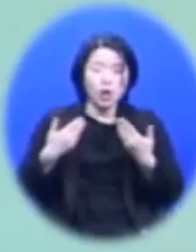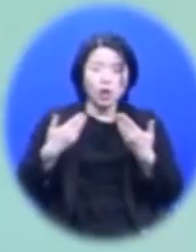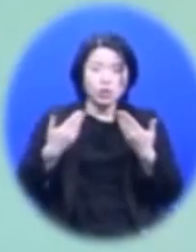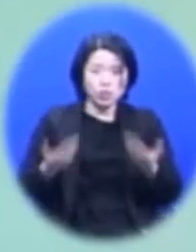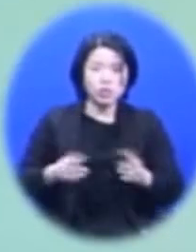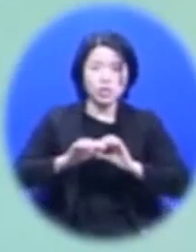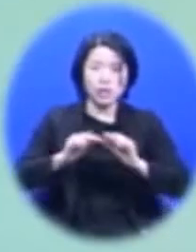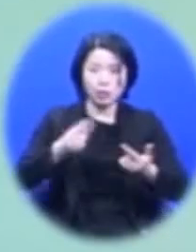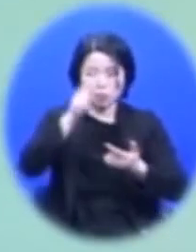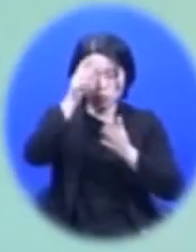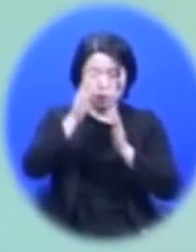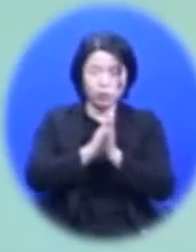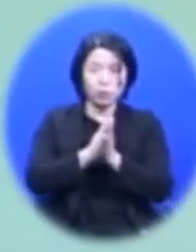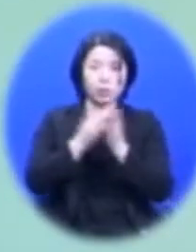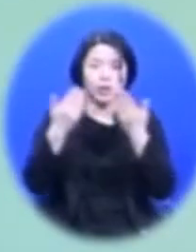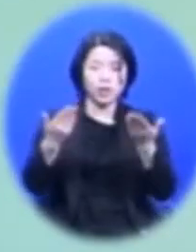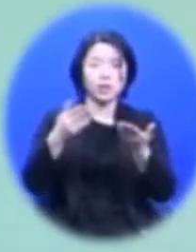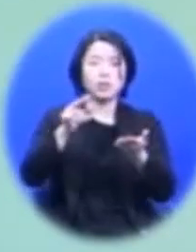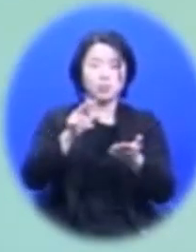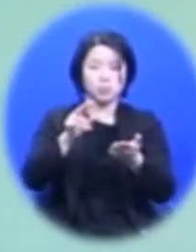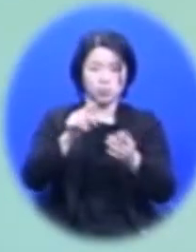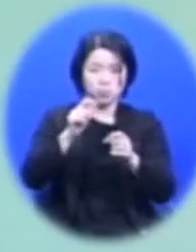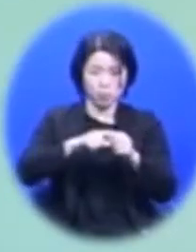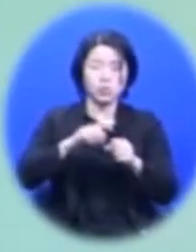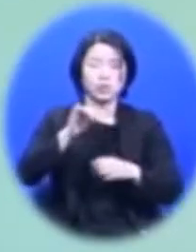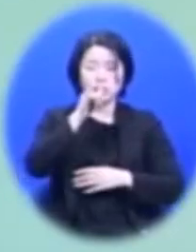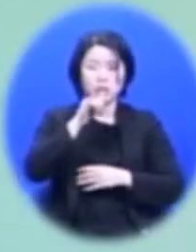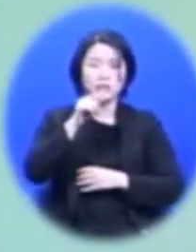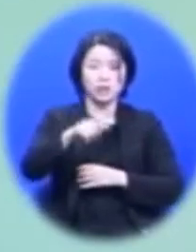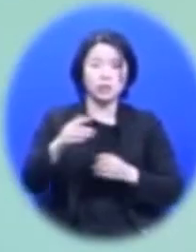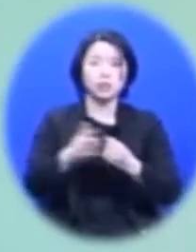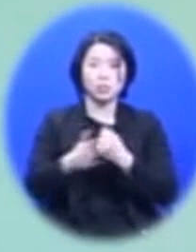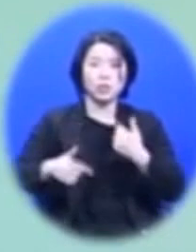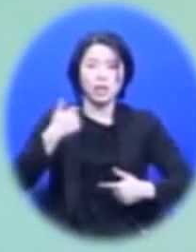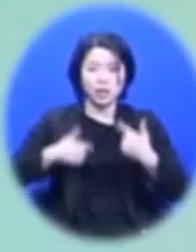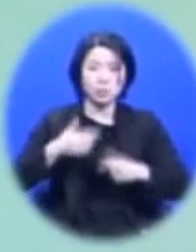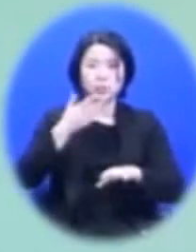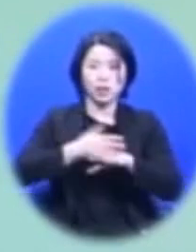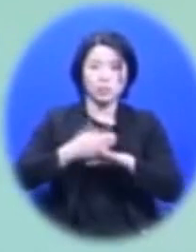제목이지 그것 때문에 기쁨 잃어버리고 감사 잃어버리면 안 된다.